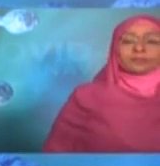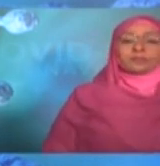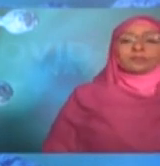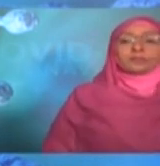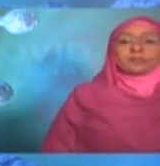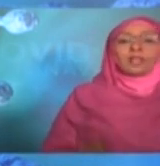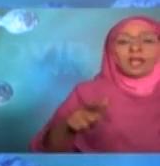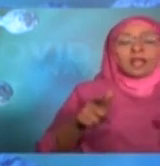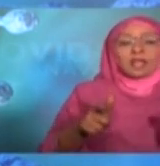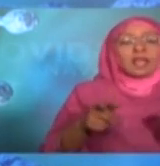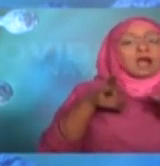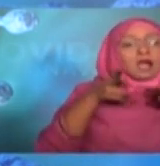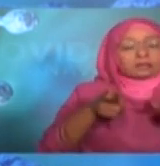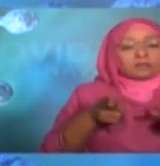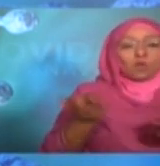الحظر